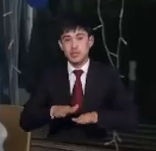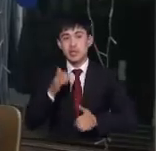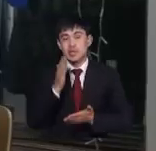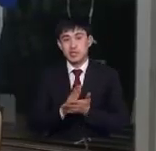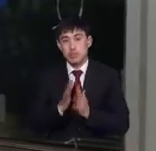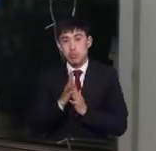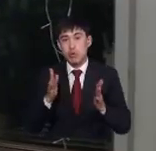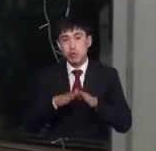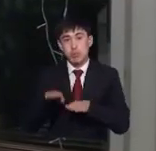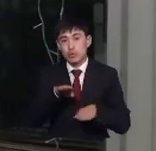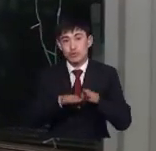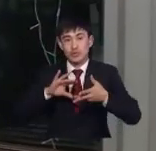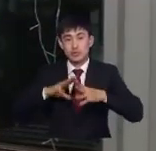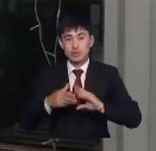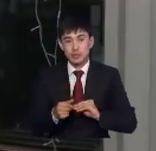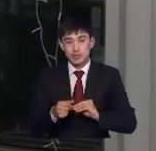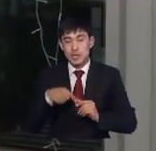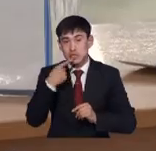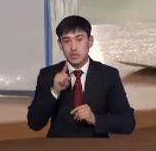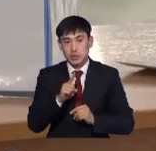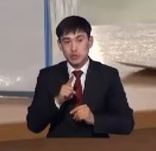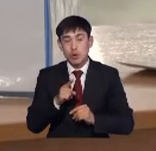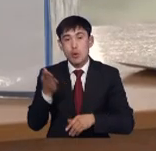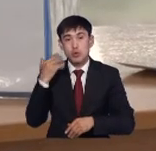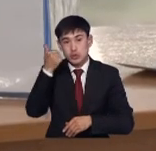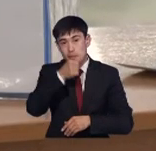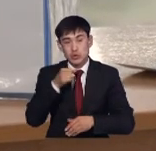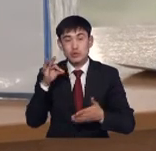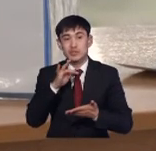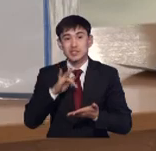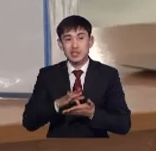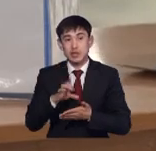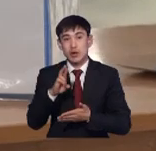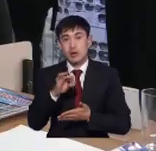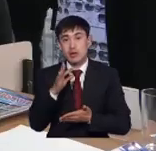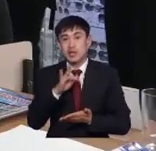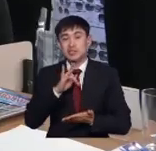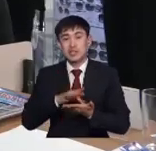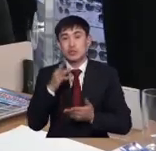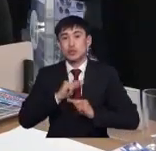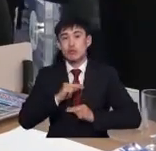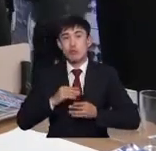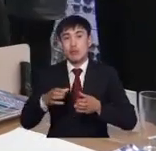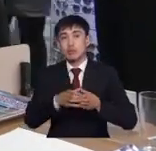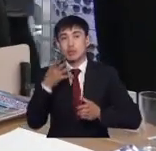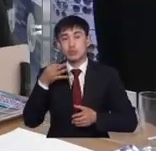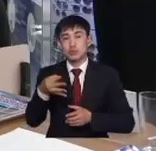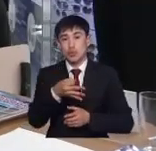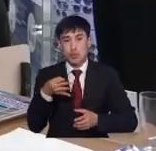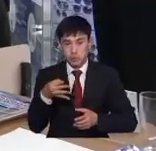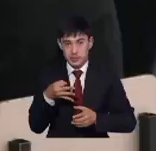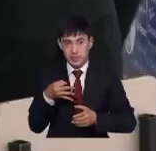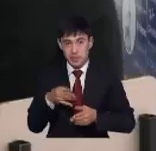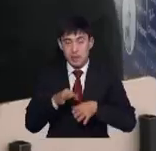имеет наиболее продуктивный результат следует отметить что в прошлом году в центре карьеры при центре трудовой мобильности Алматинской